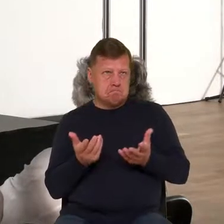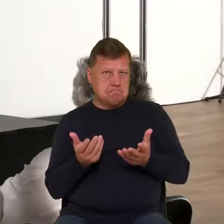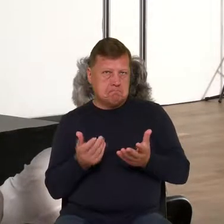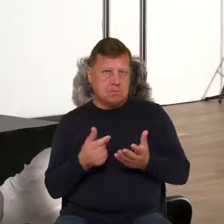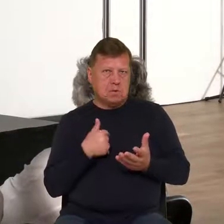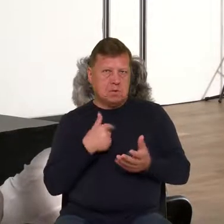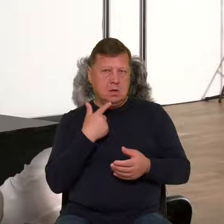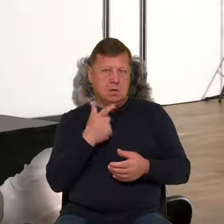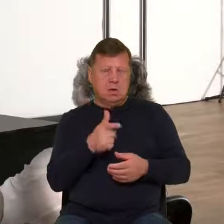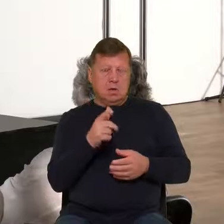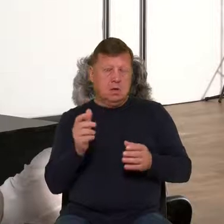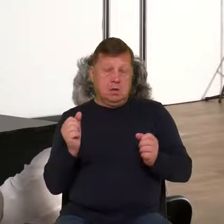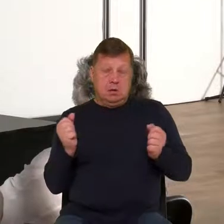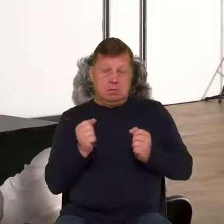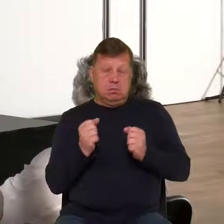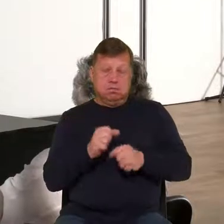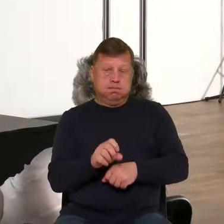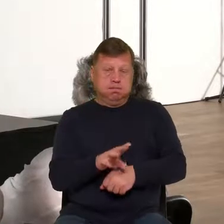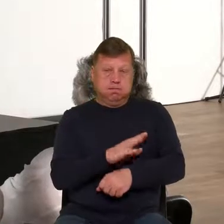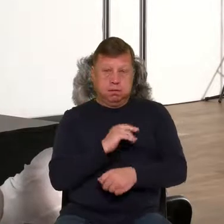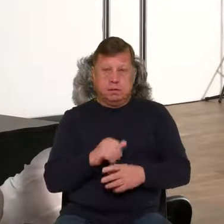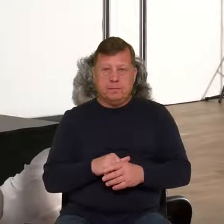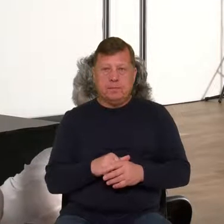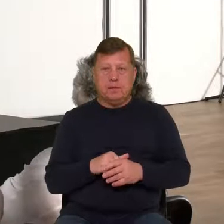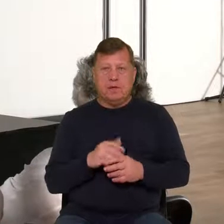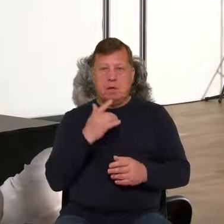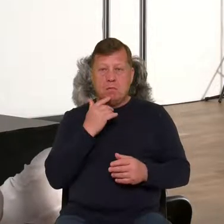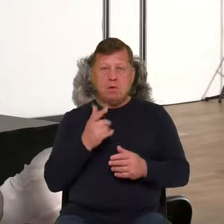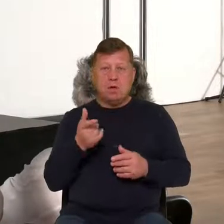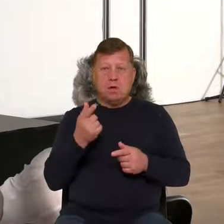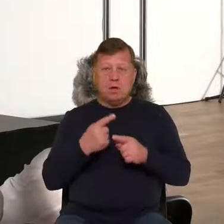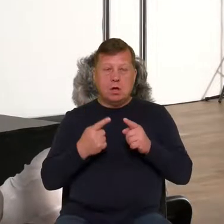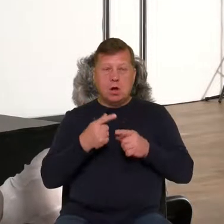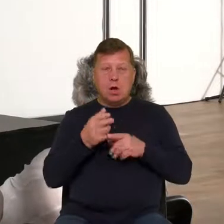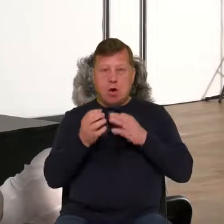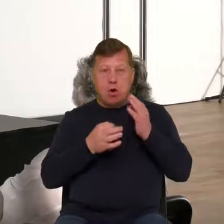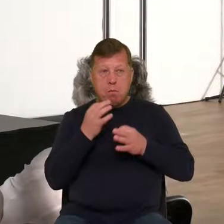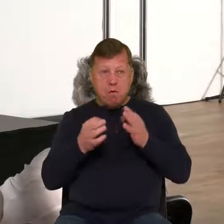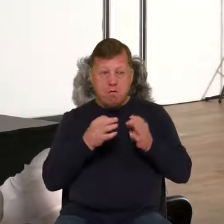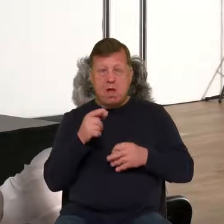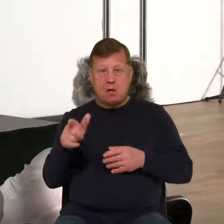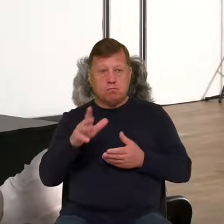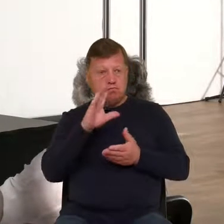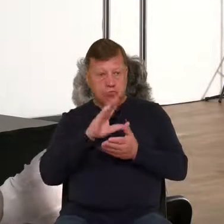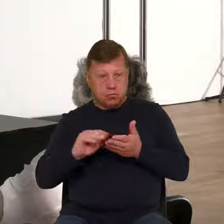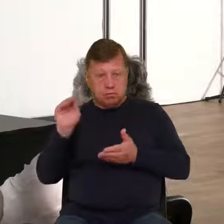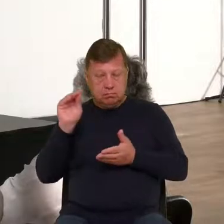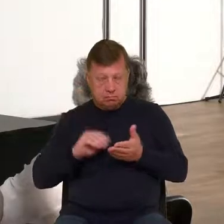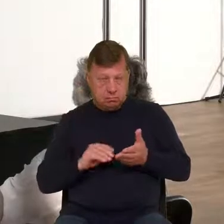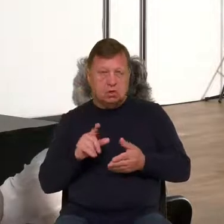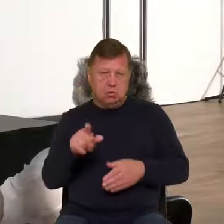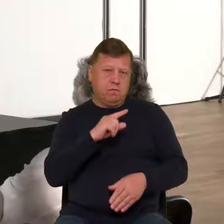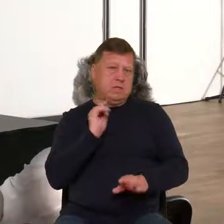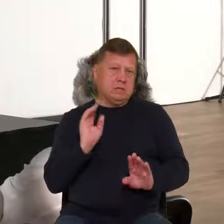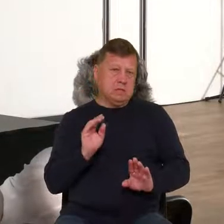jest wstrząsająca, jest bardzo głęboka. Natomiast jeżeli uda ci się ująć chociaż część tej historii, to wystarczy. Tak więc